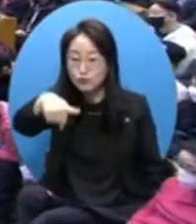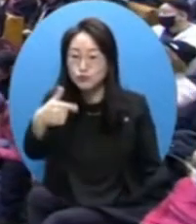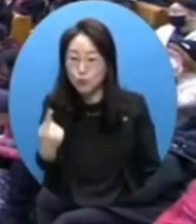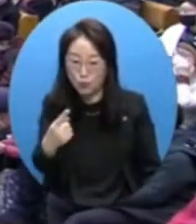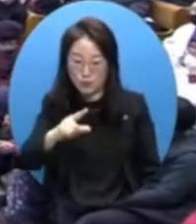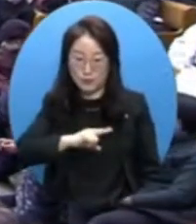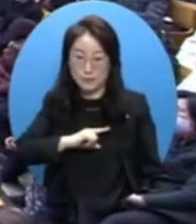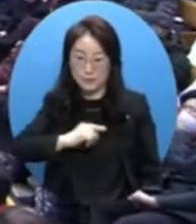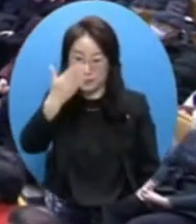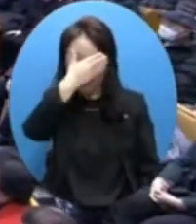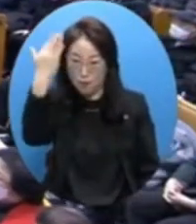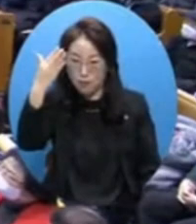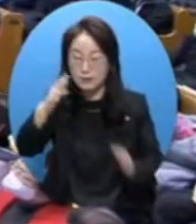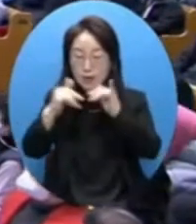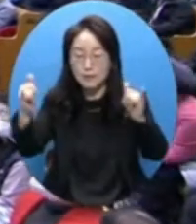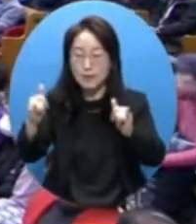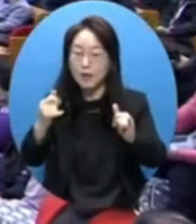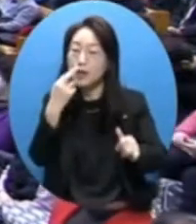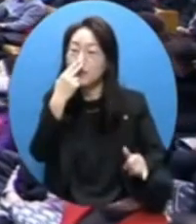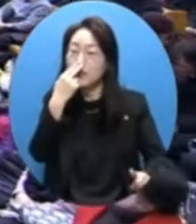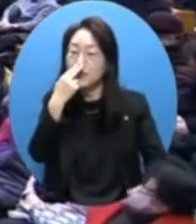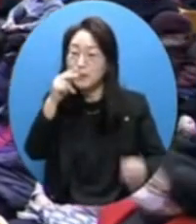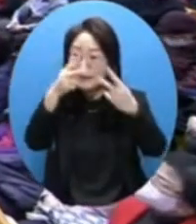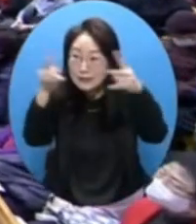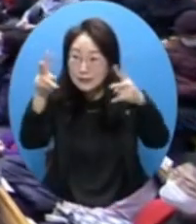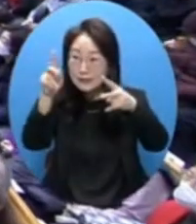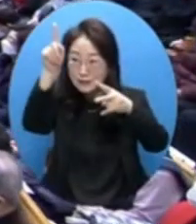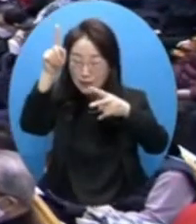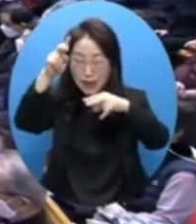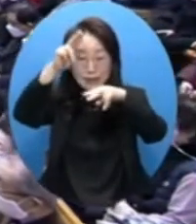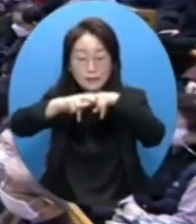창 턱에 앉아 가지고 있다가